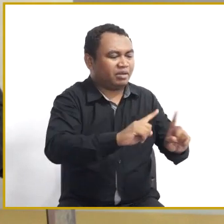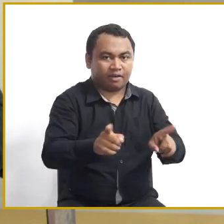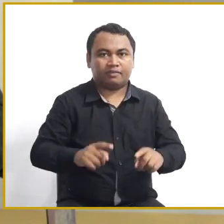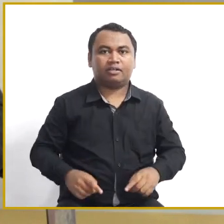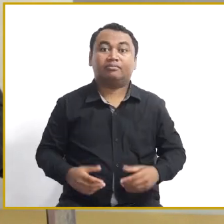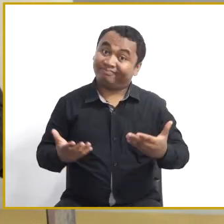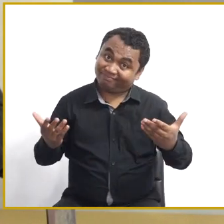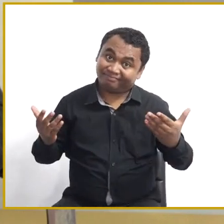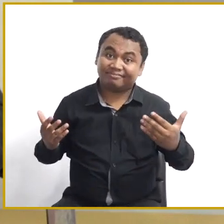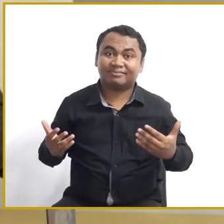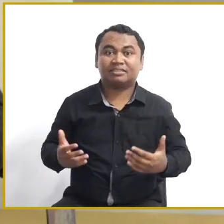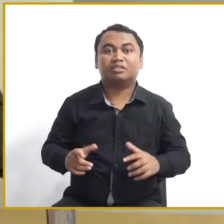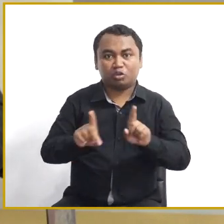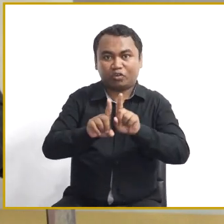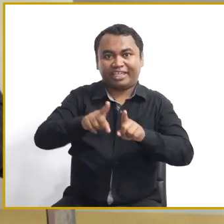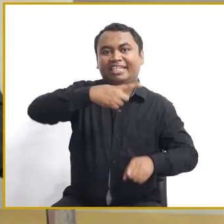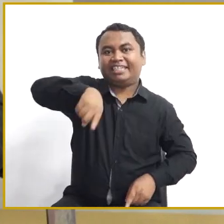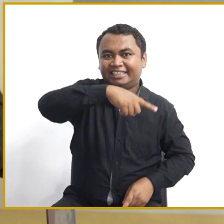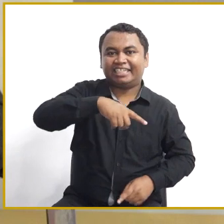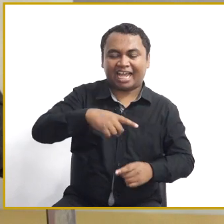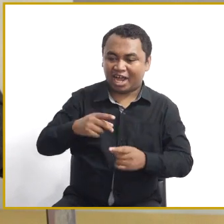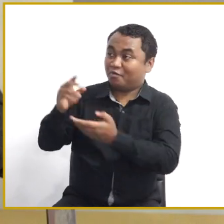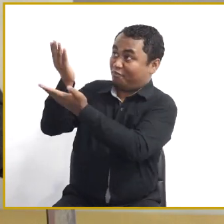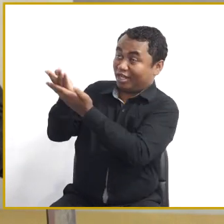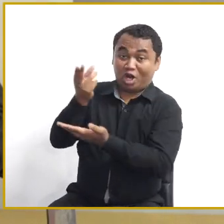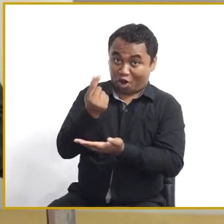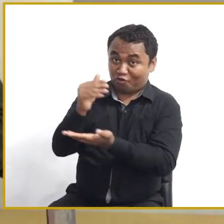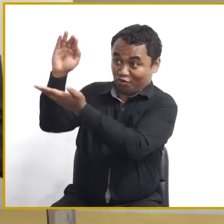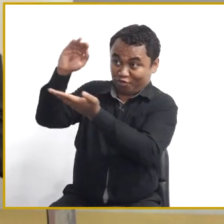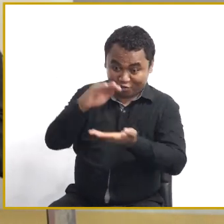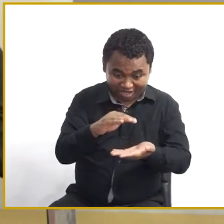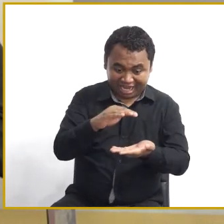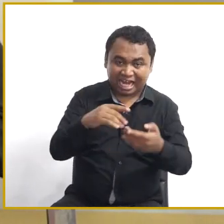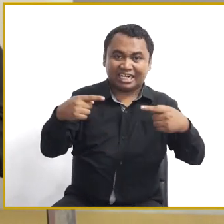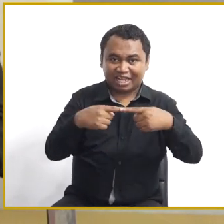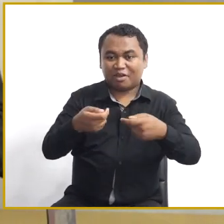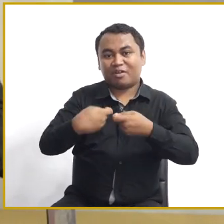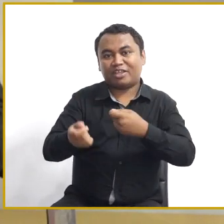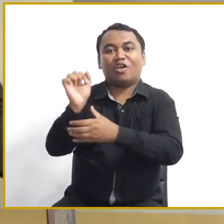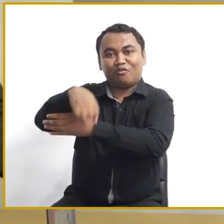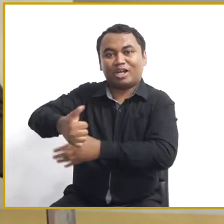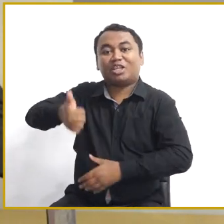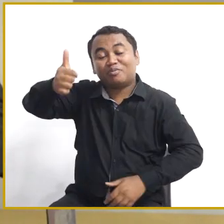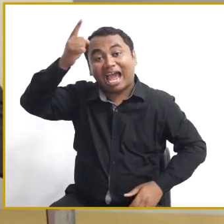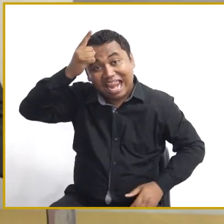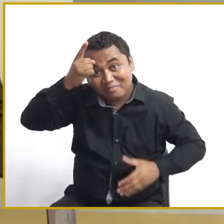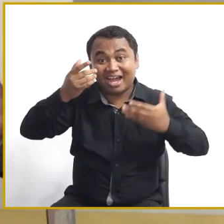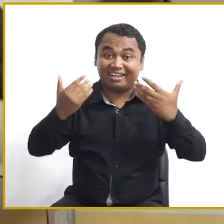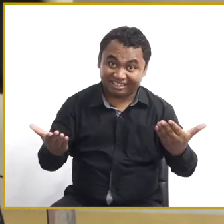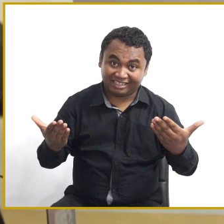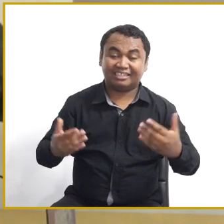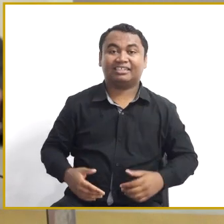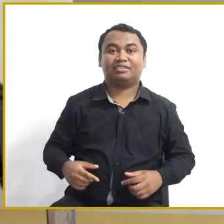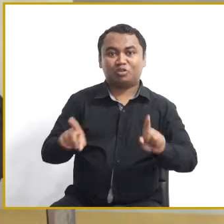sin chauffeur ayah, arne ni chef de projek asyane, nufula mana gasi, kira kira ni projek, fang si